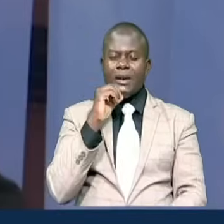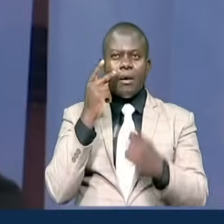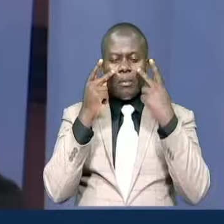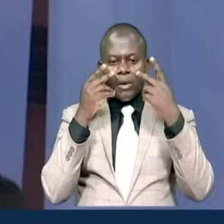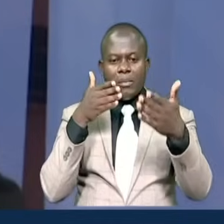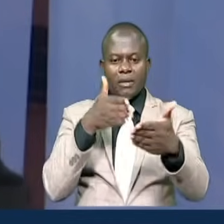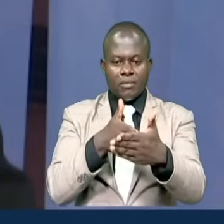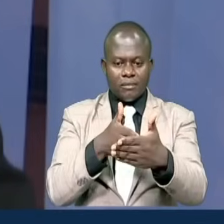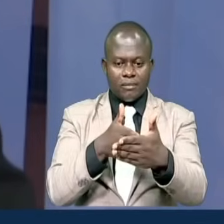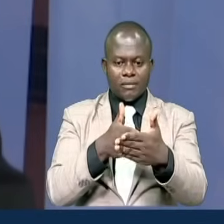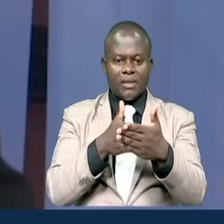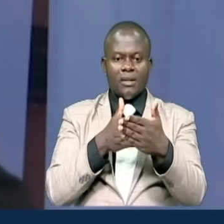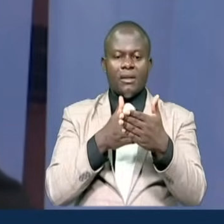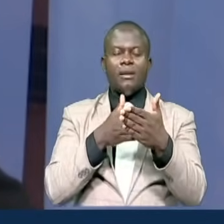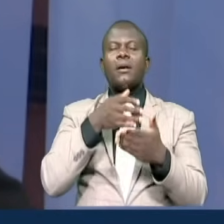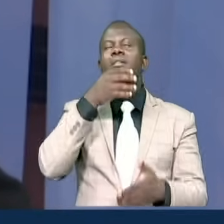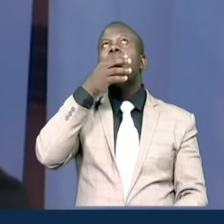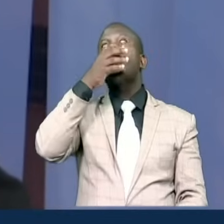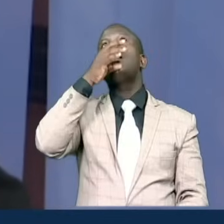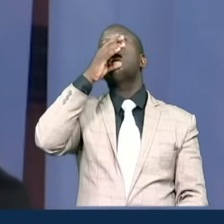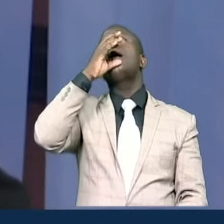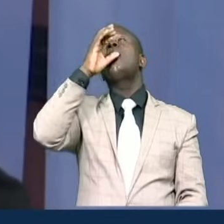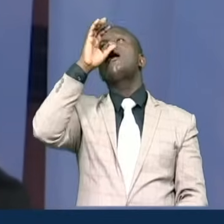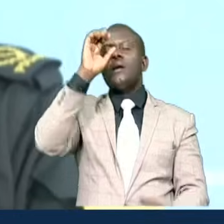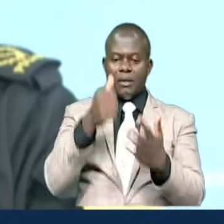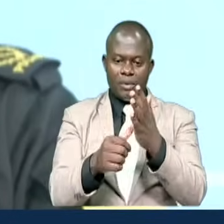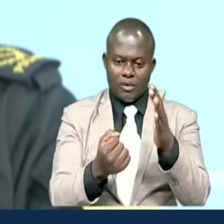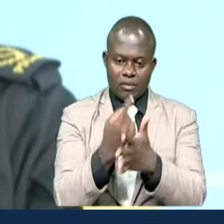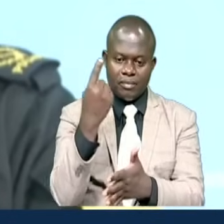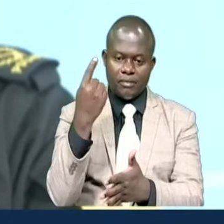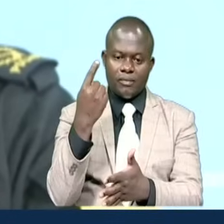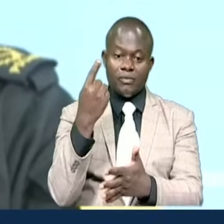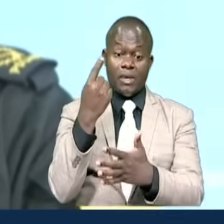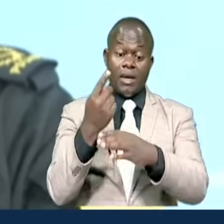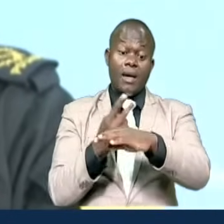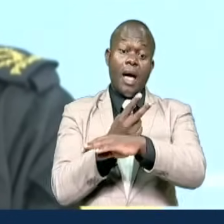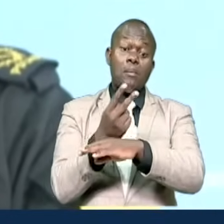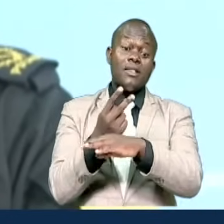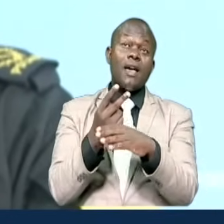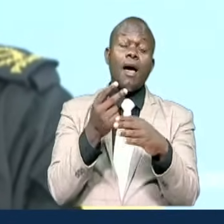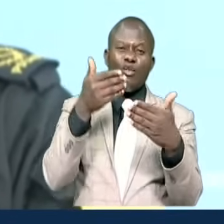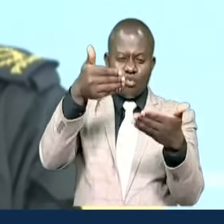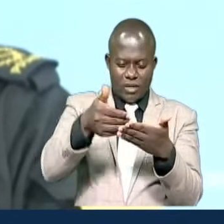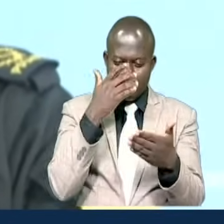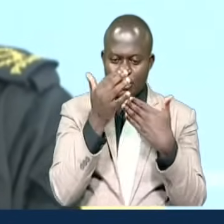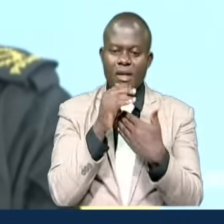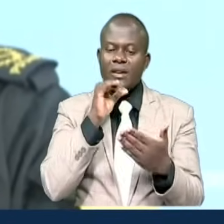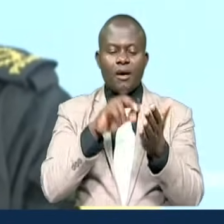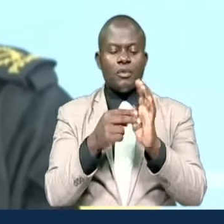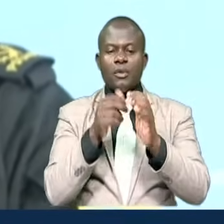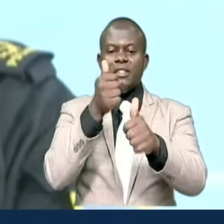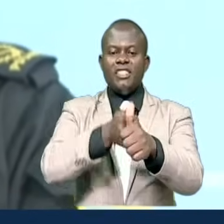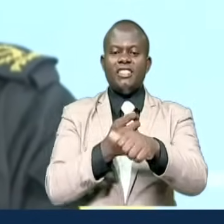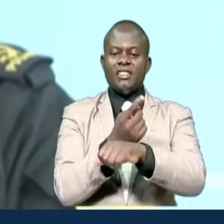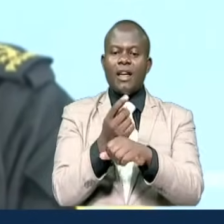imbogamizi z'abantu kuzirara bakanywa cyane ku buryo n'ibyo bibazo byavuka? Kuba amasaha arigijeyo ntibivuze, ntabwo buri saha ivuze ko